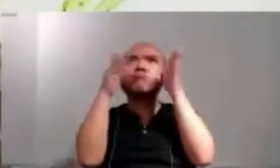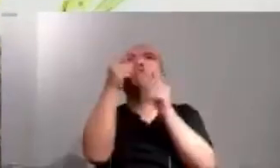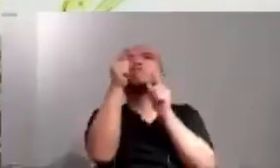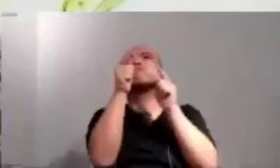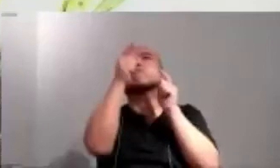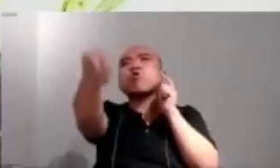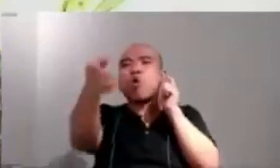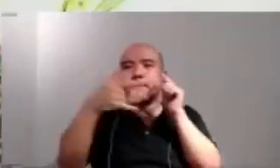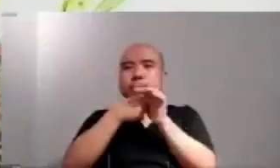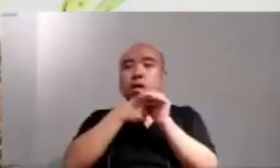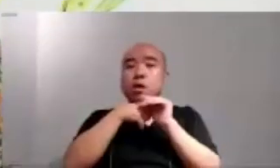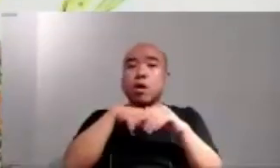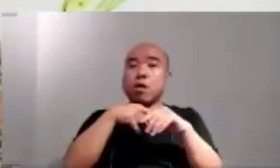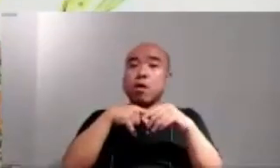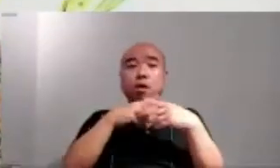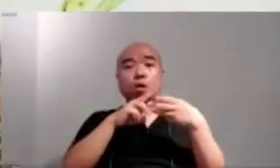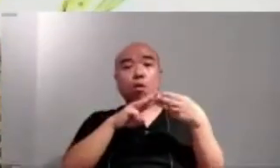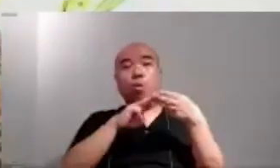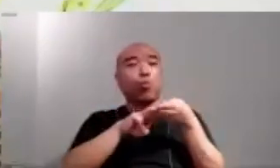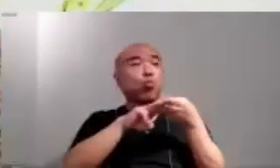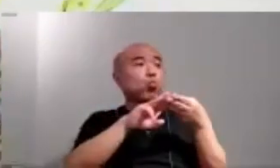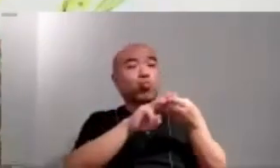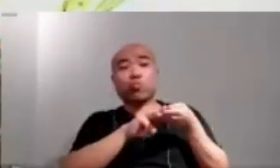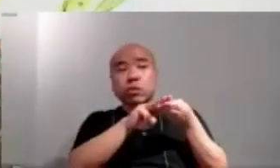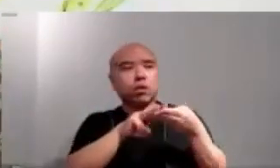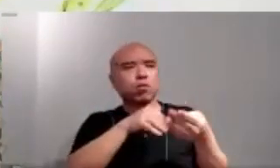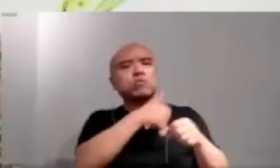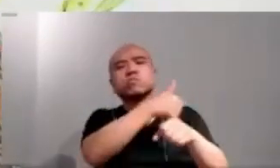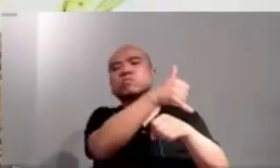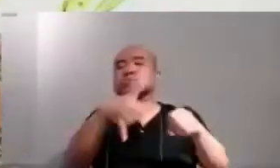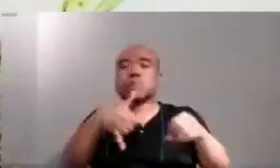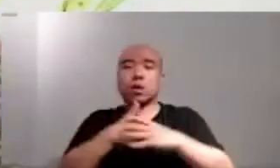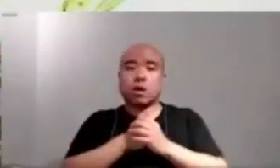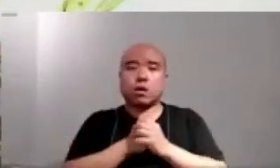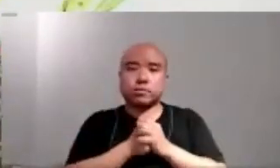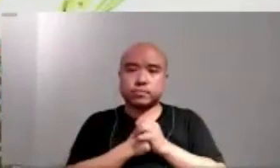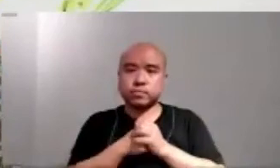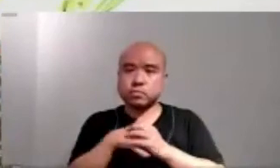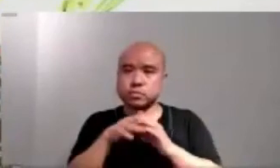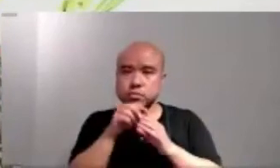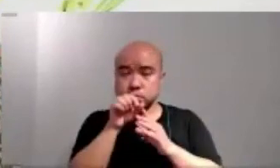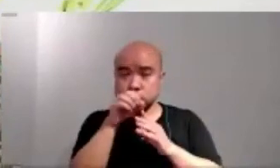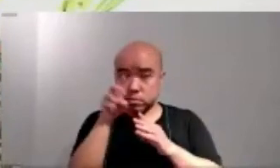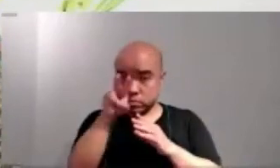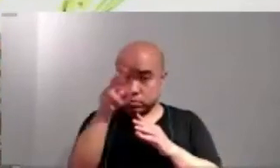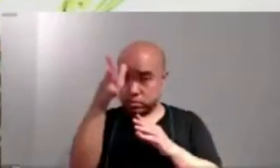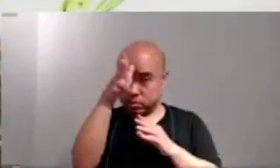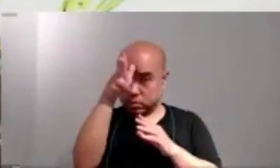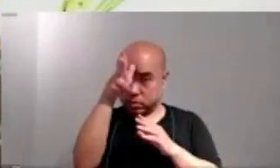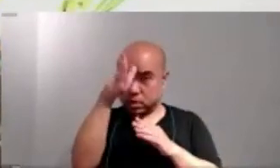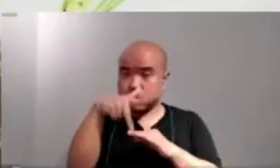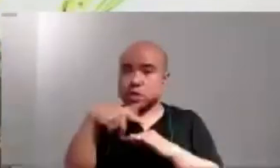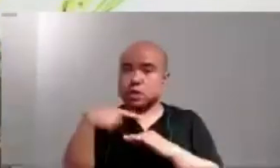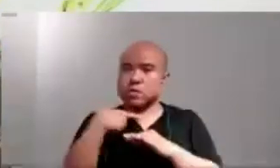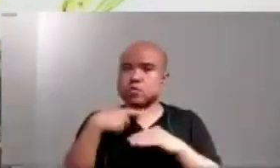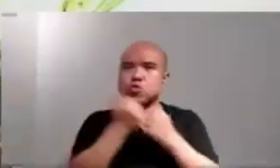以遊走於亞洲各個城市嘅。咁另外一方面咧，我哋都睇到政府亦都要強化作為社會創